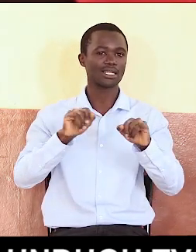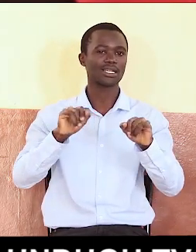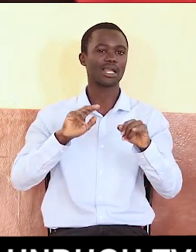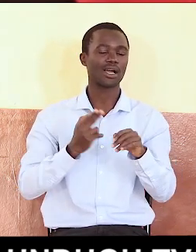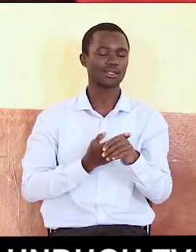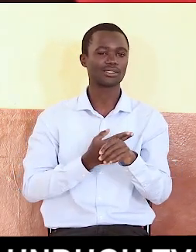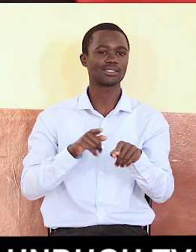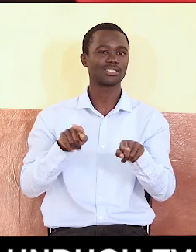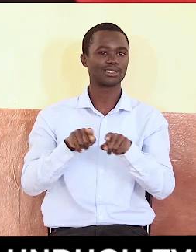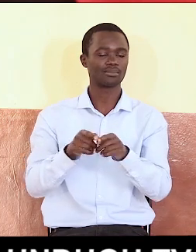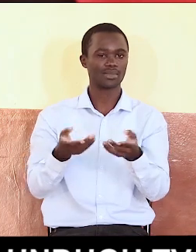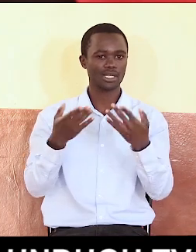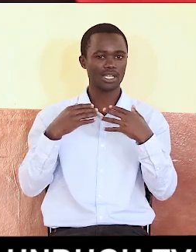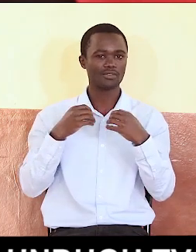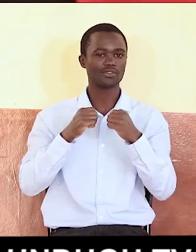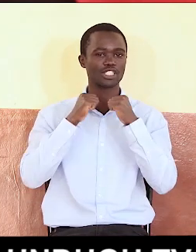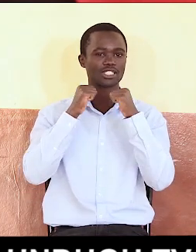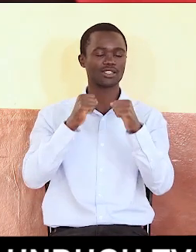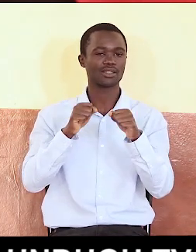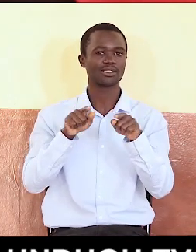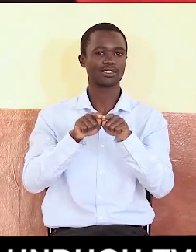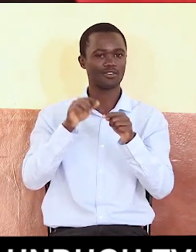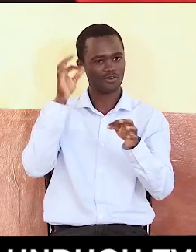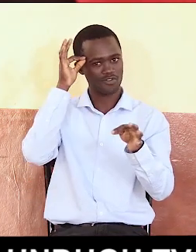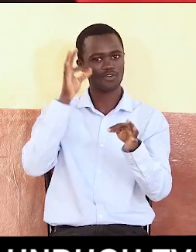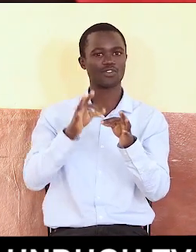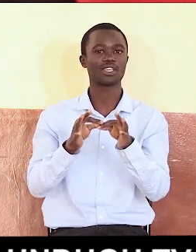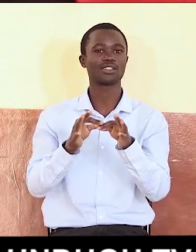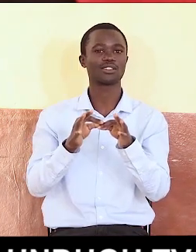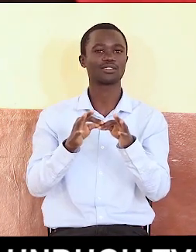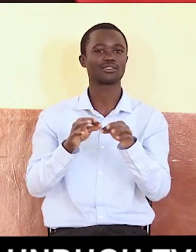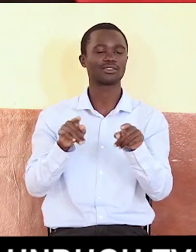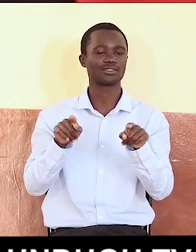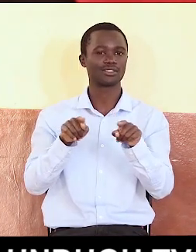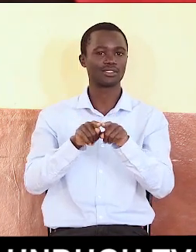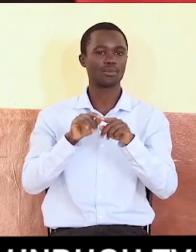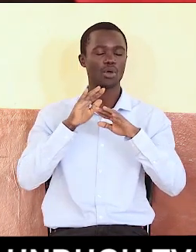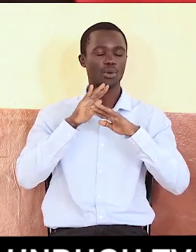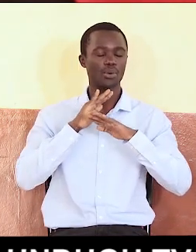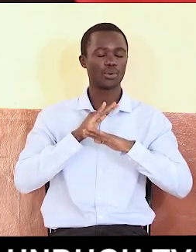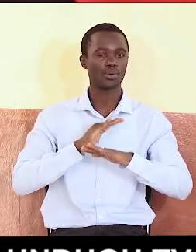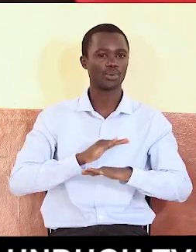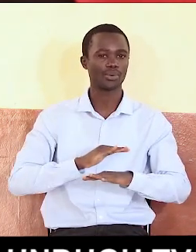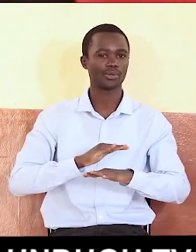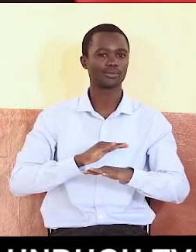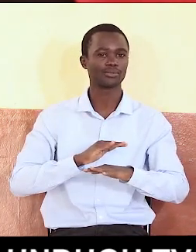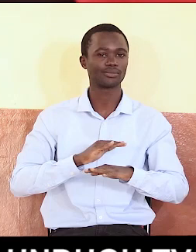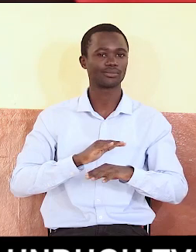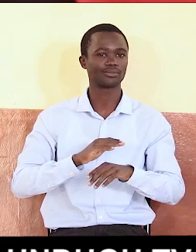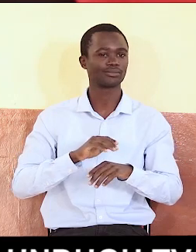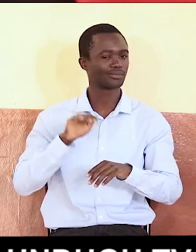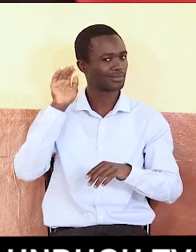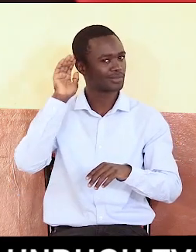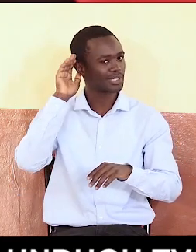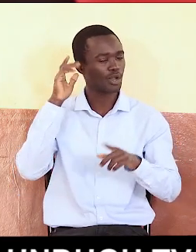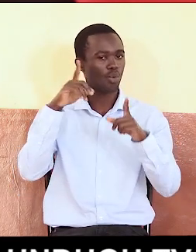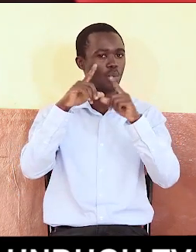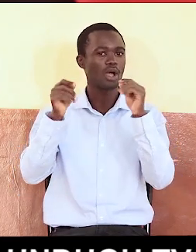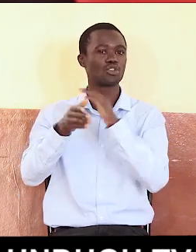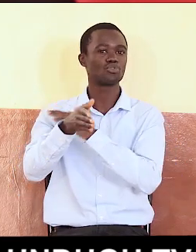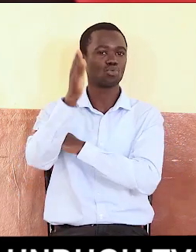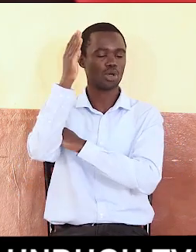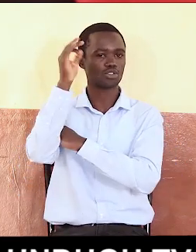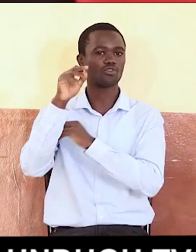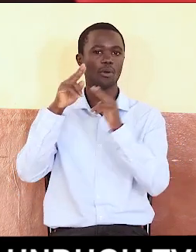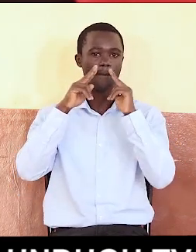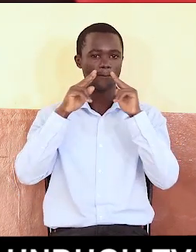ututie nguvu na amani na utulivu, tuweze kuyasikia mapenzi yako ya